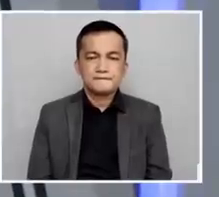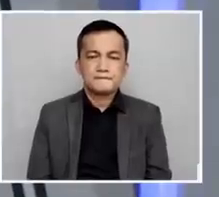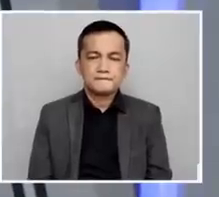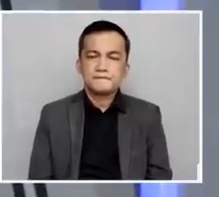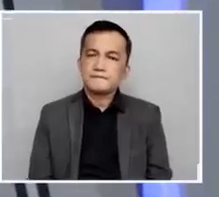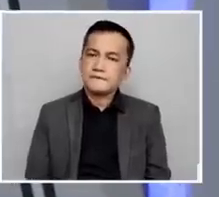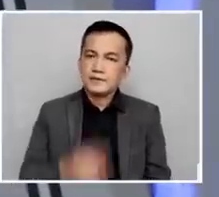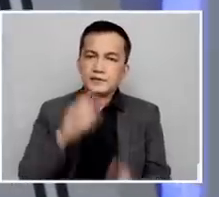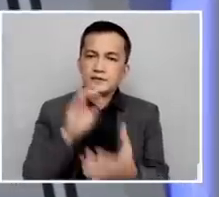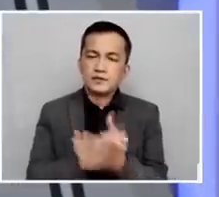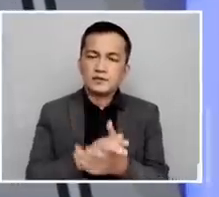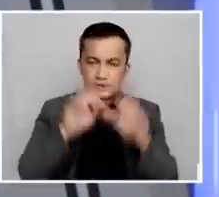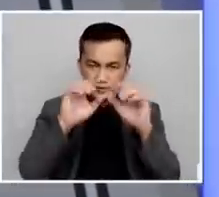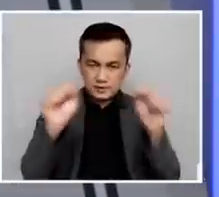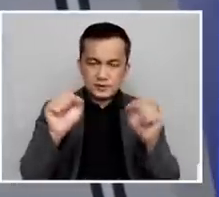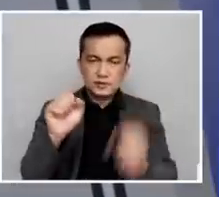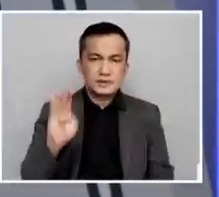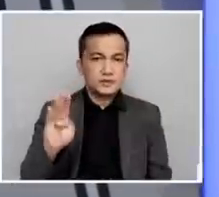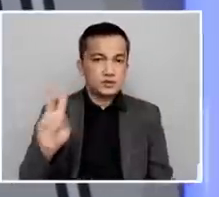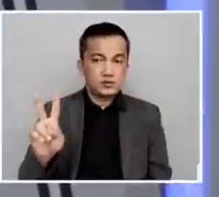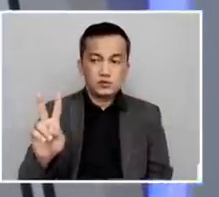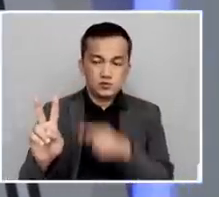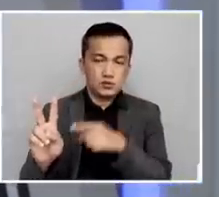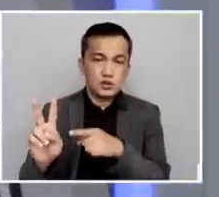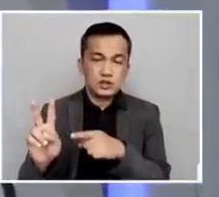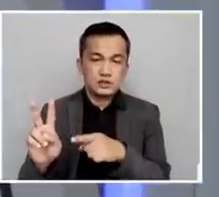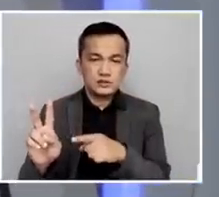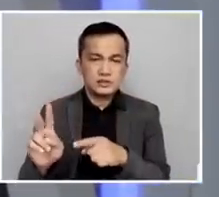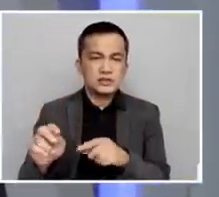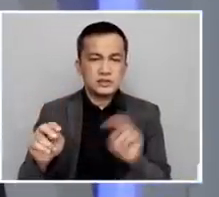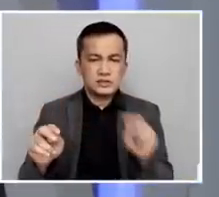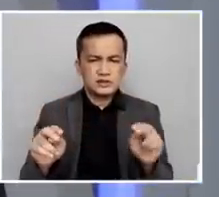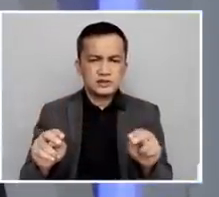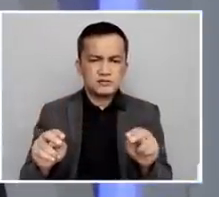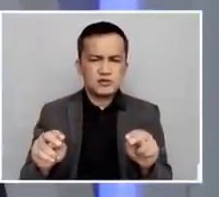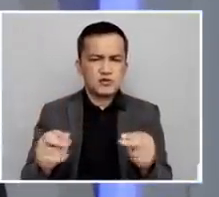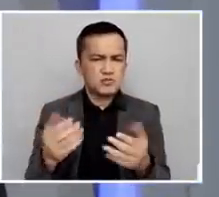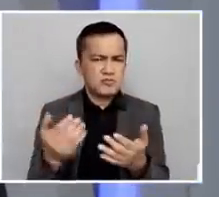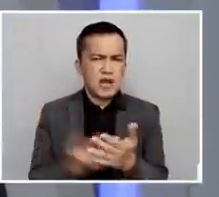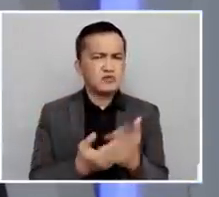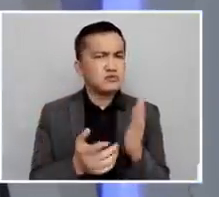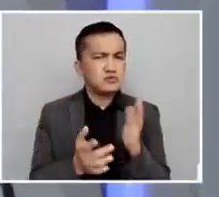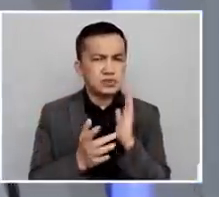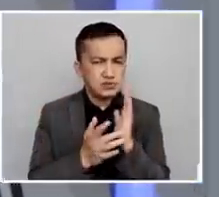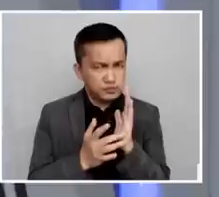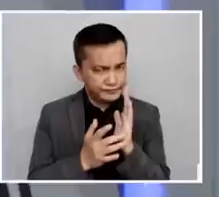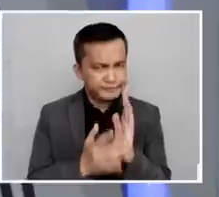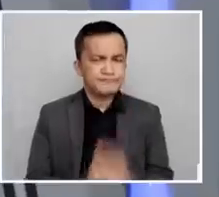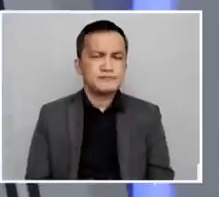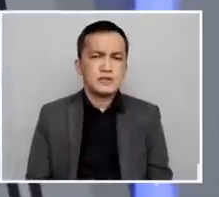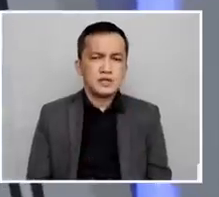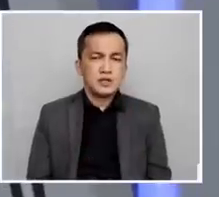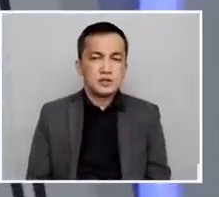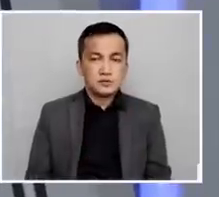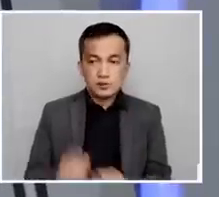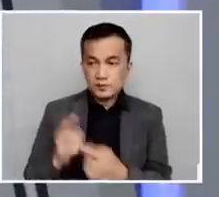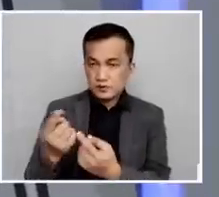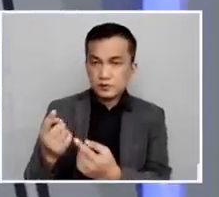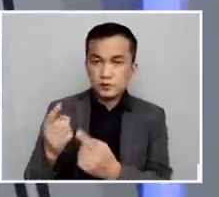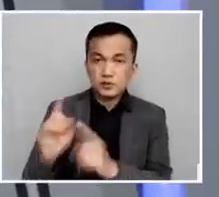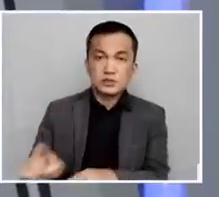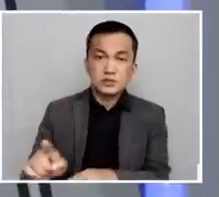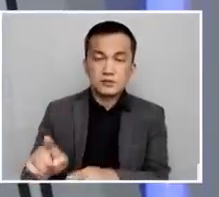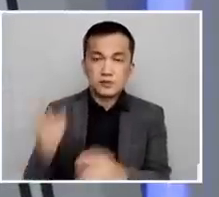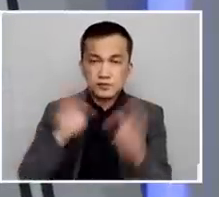Naniniwala po si Pangulong Bongbong Marcos na kinakailangan ng makabagong teknolohiya para matugunan ang krisis sa